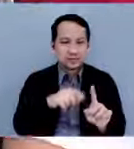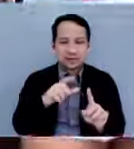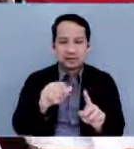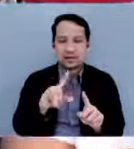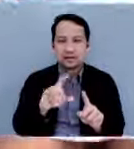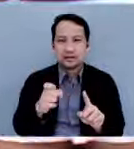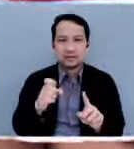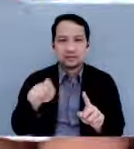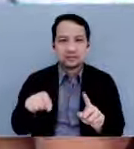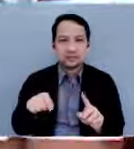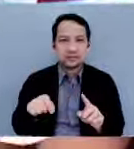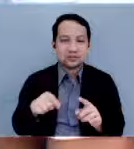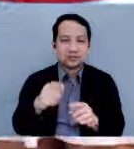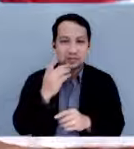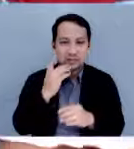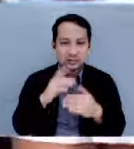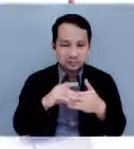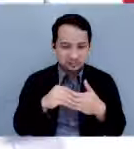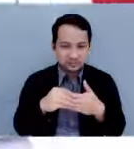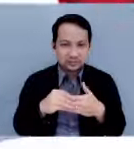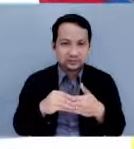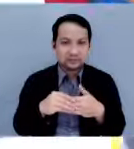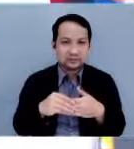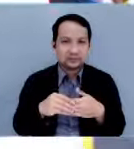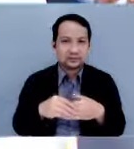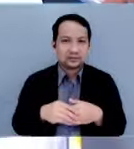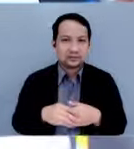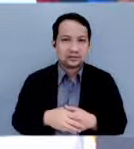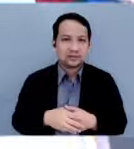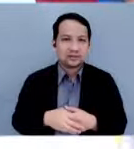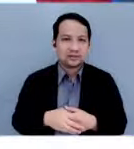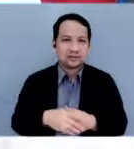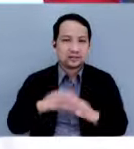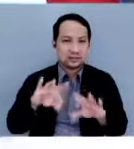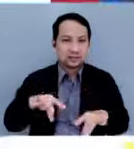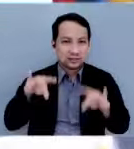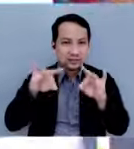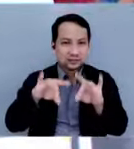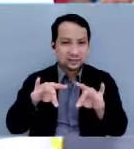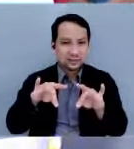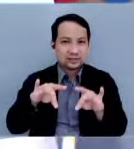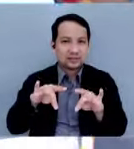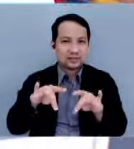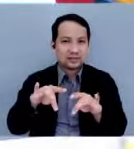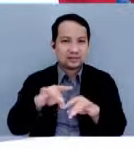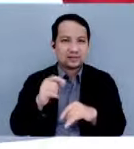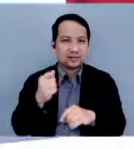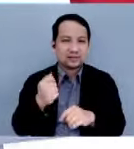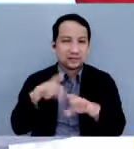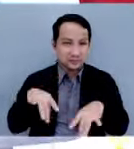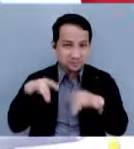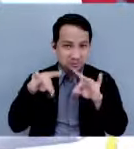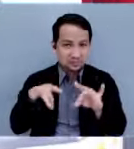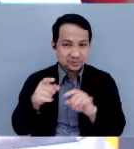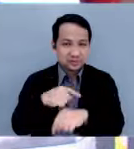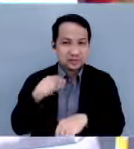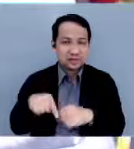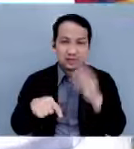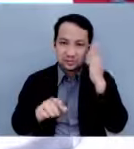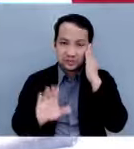version naman ng hula hoop. Aussie pala siya. Aussie, from Down Under, Down Under. Oo, alam ko yun kasi bihirang